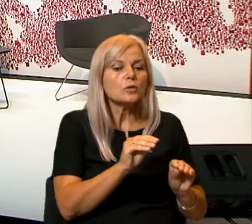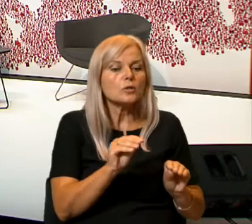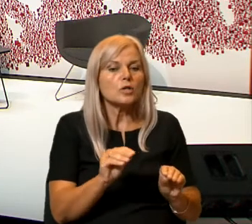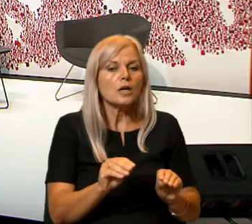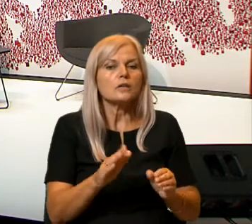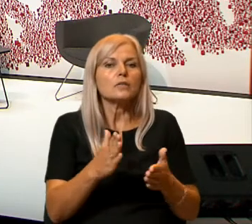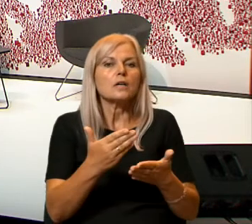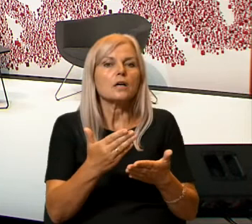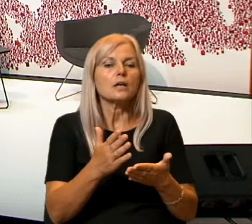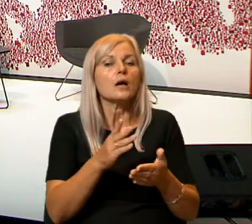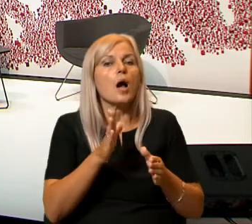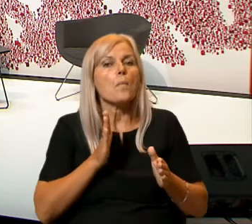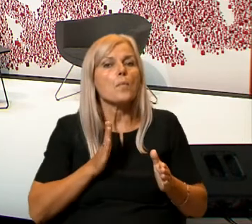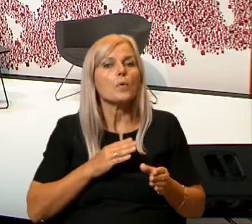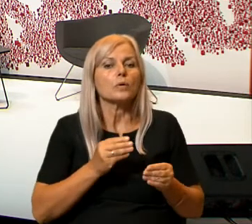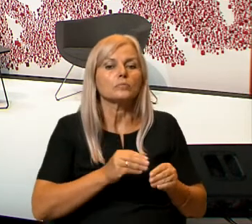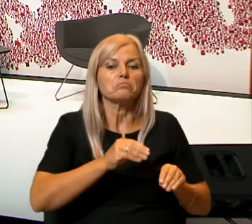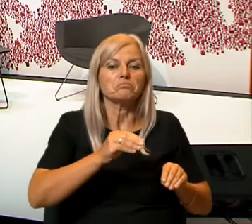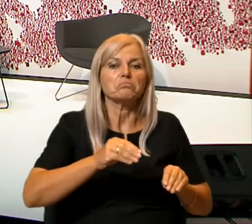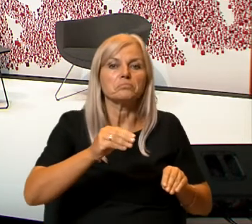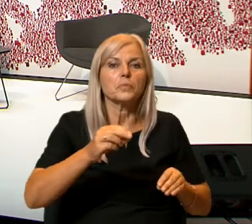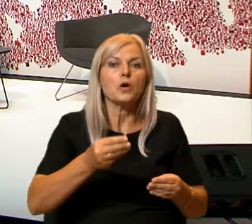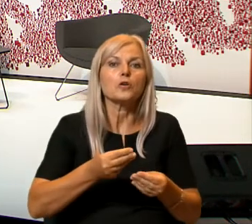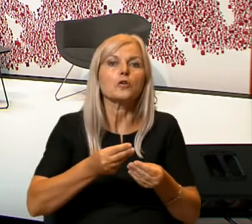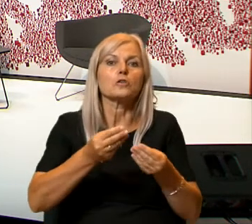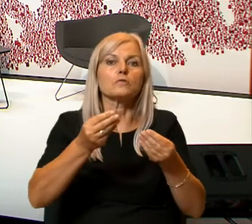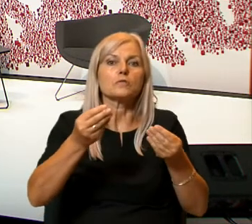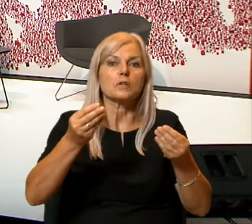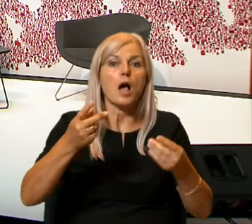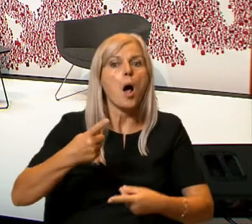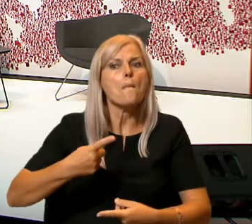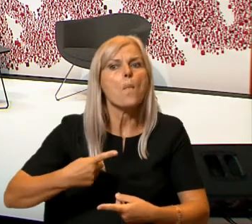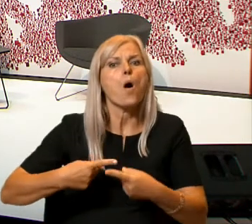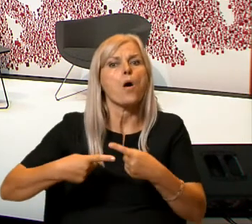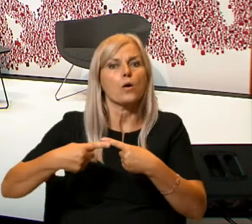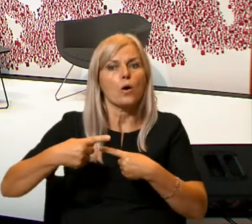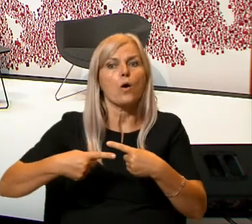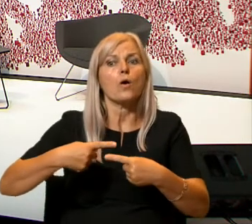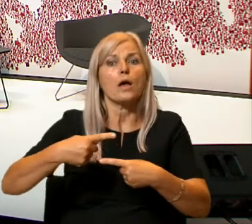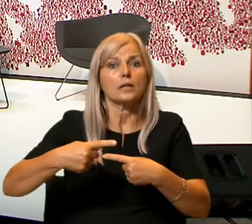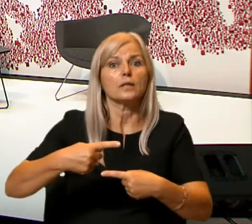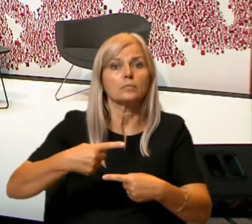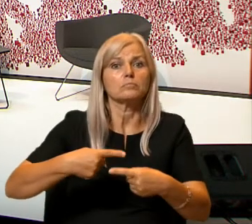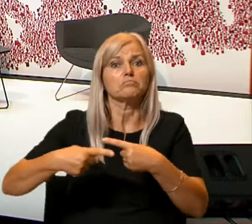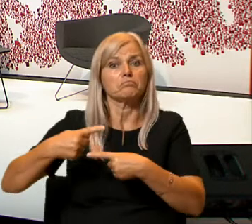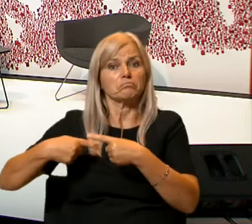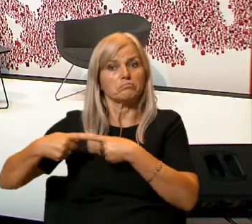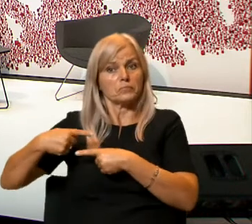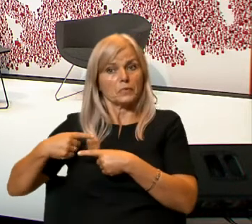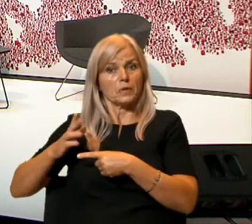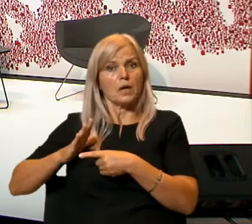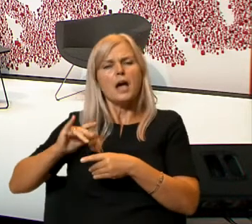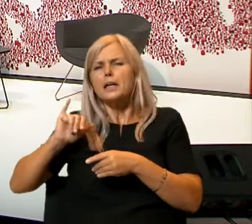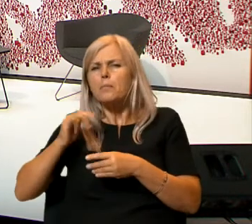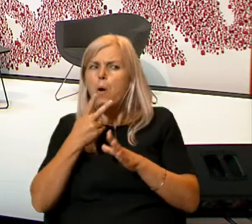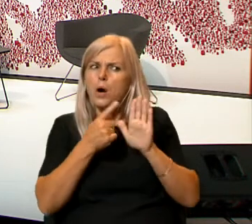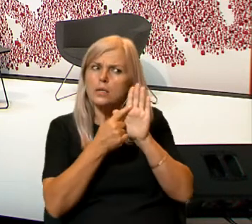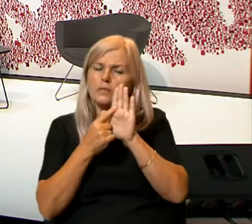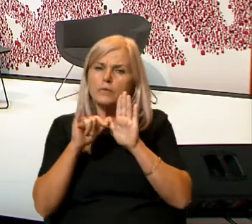formie następnym pokoleniom, ponieważ należało przekazać wiedzę, jak należy żyć po prostu.